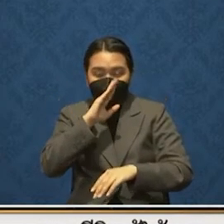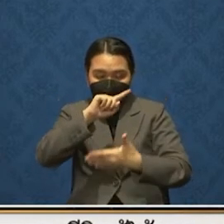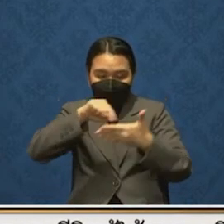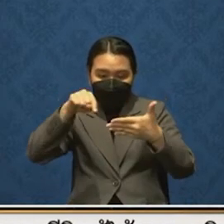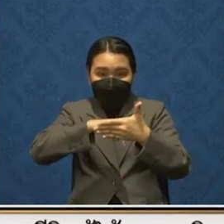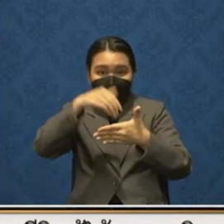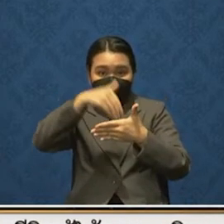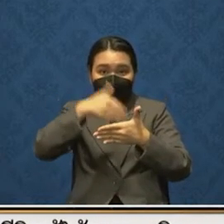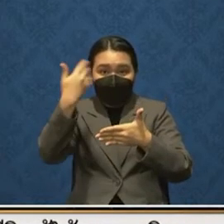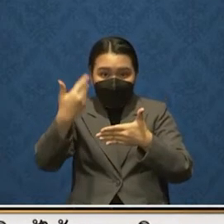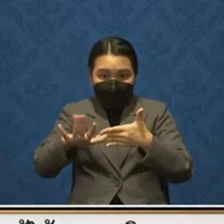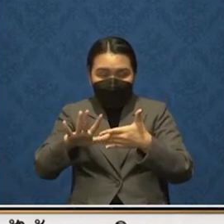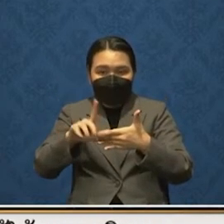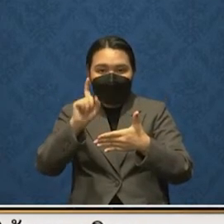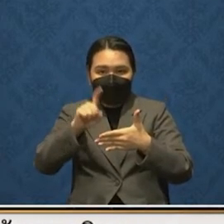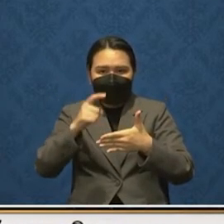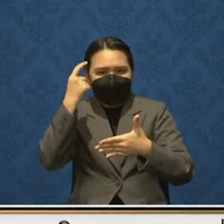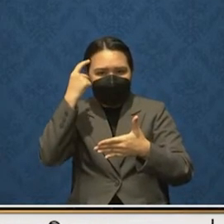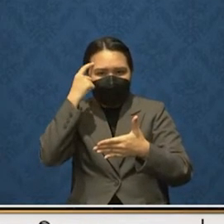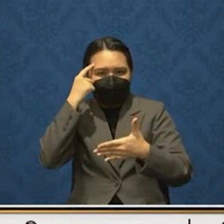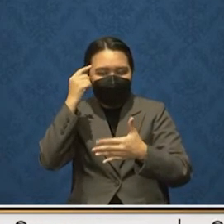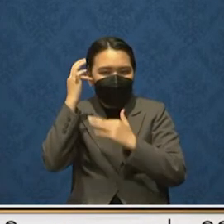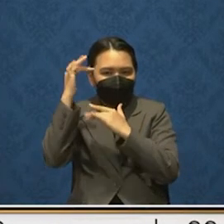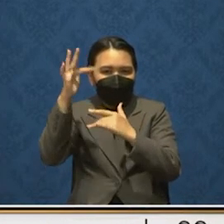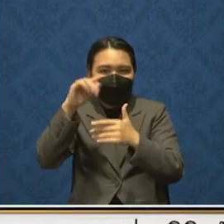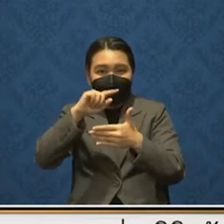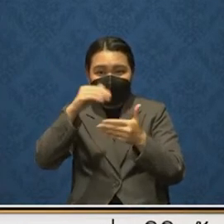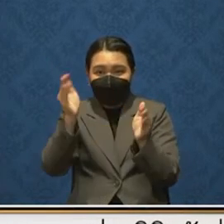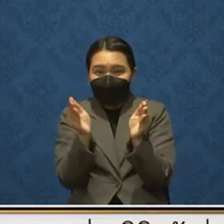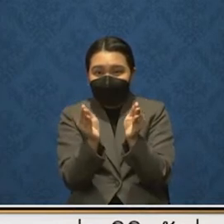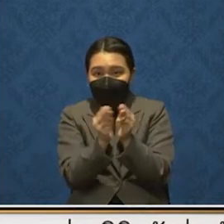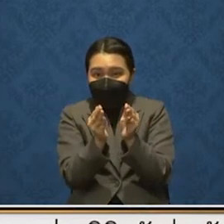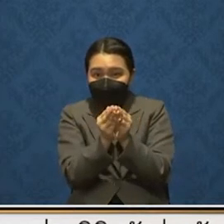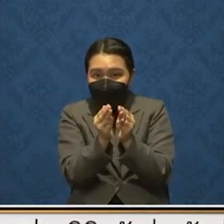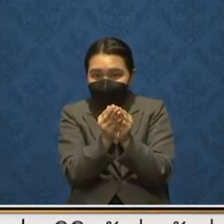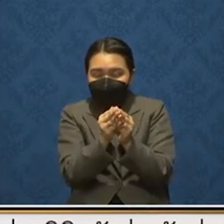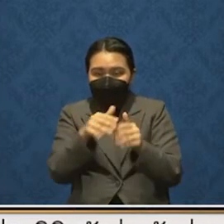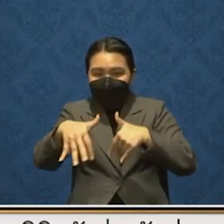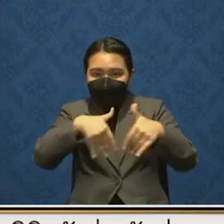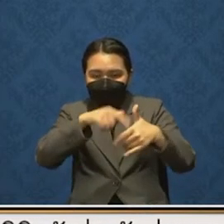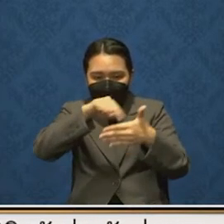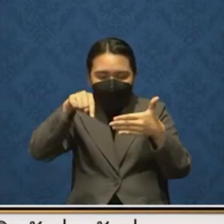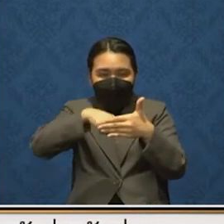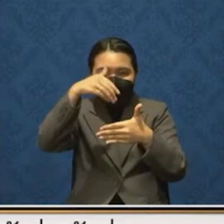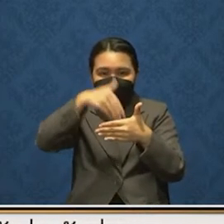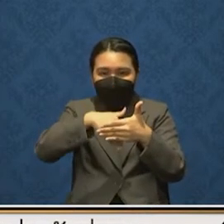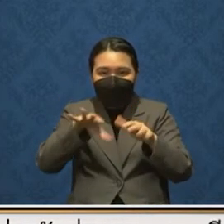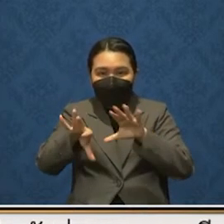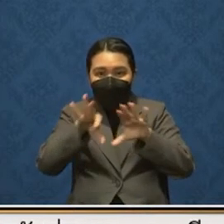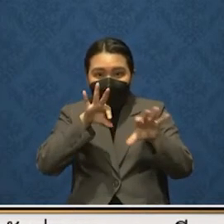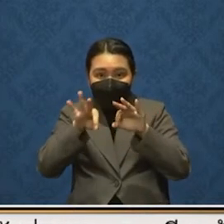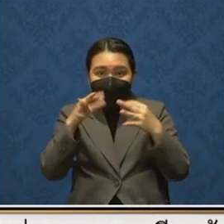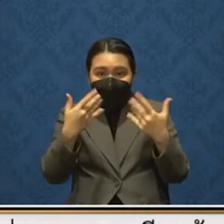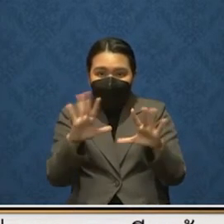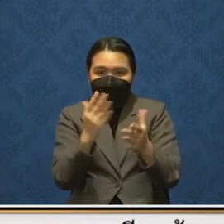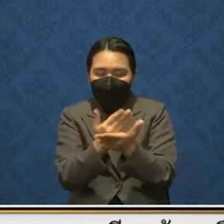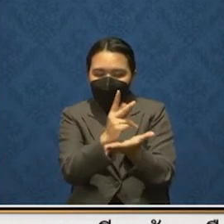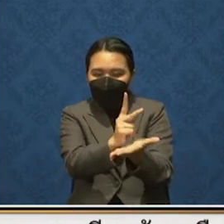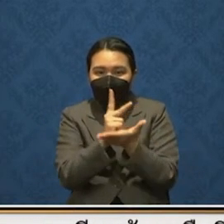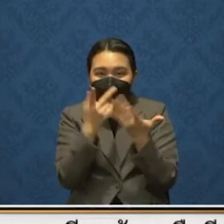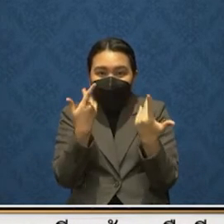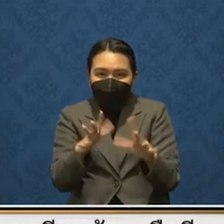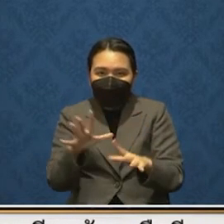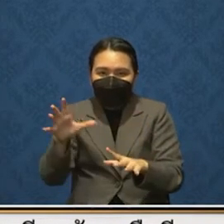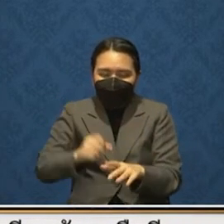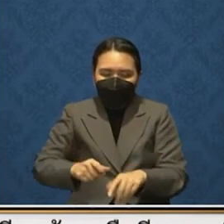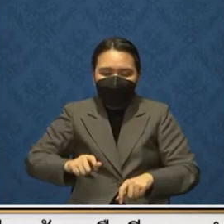หมกหวังที่กได้คะแนนเสียงจากพี่นองประชาชนก็เอาเงินร่งเี้ ที่กู้มาไปหวานไปแจก